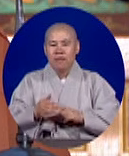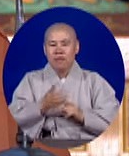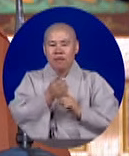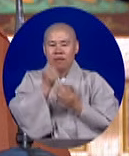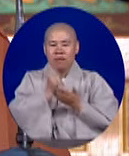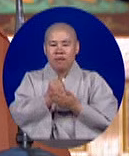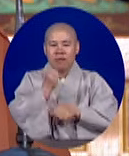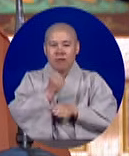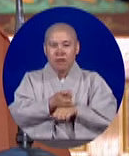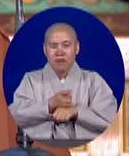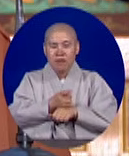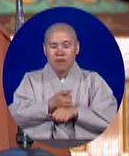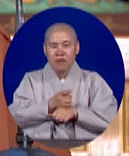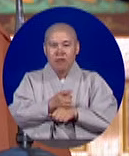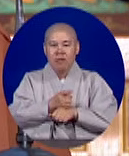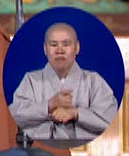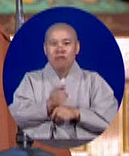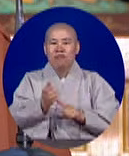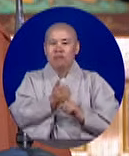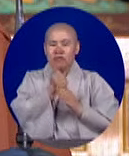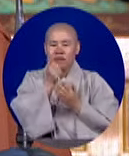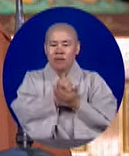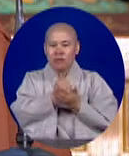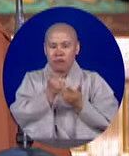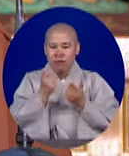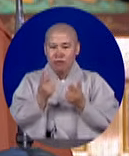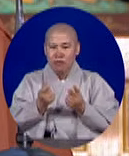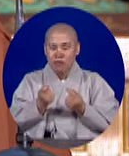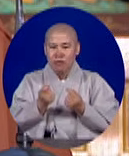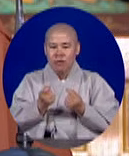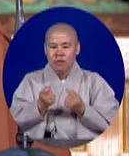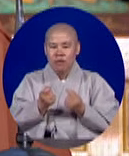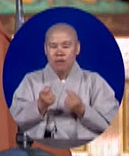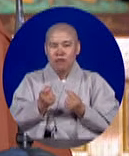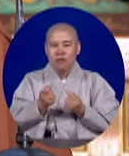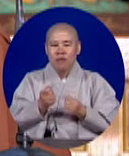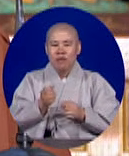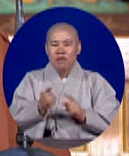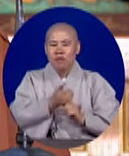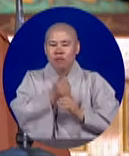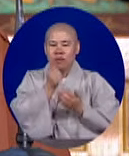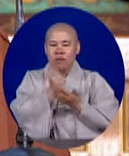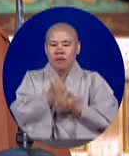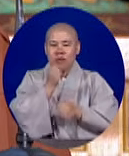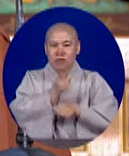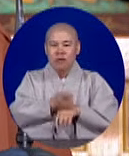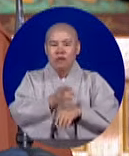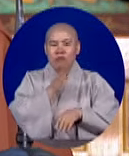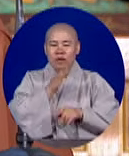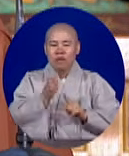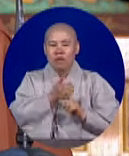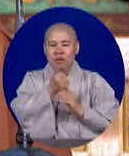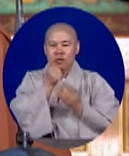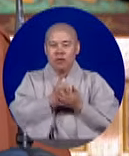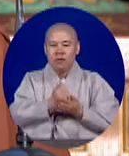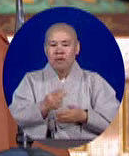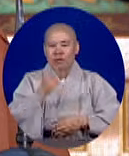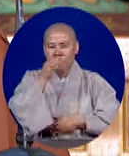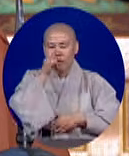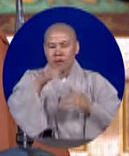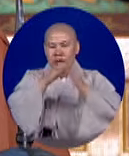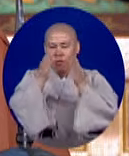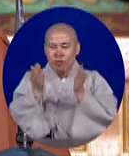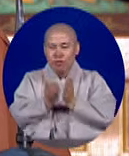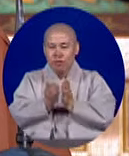불성은 즉시 열애다. 불성은 바로 부처님이에요. 그래서 중생에게 다